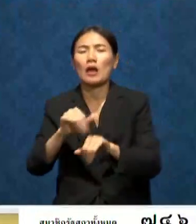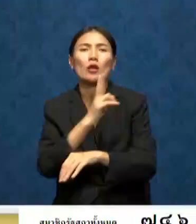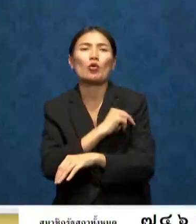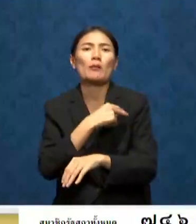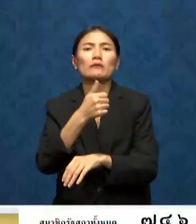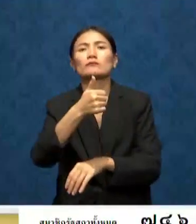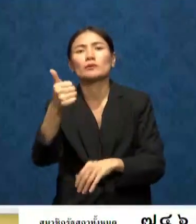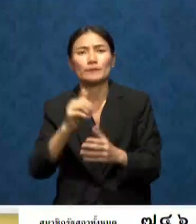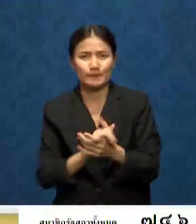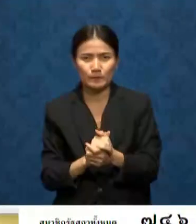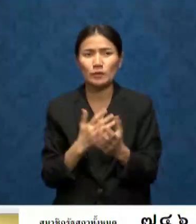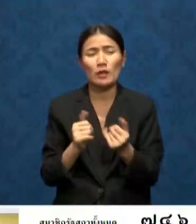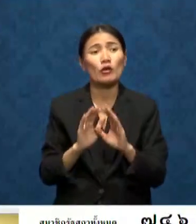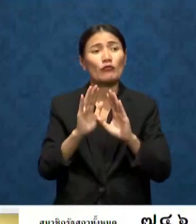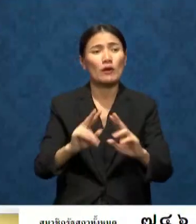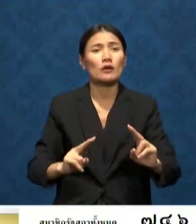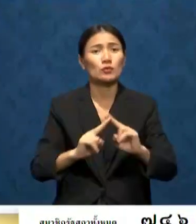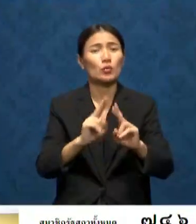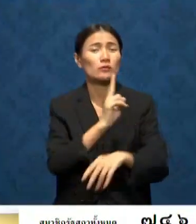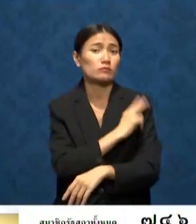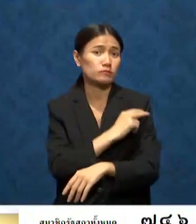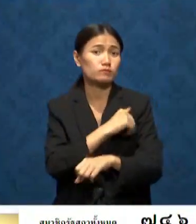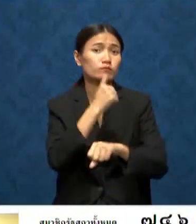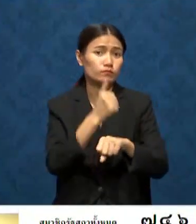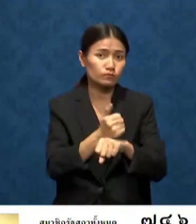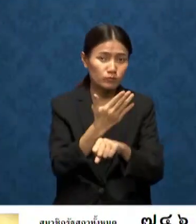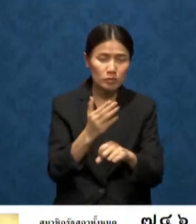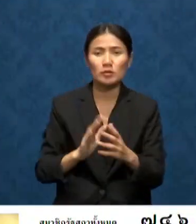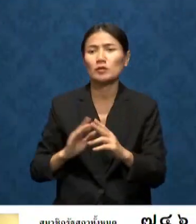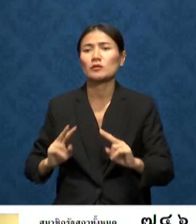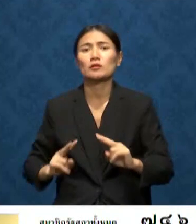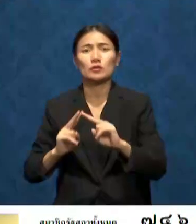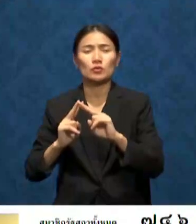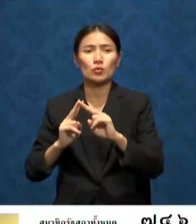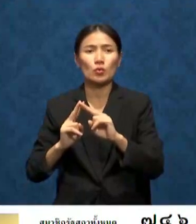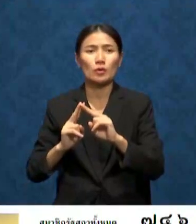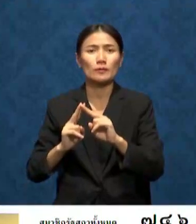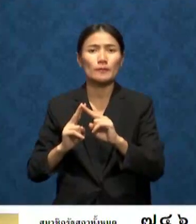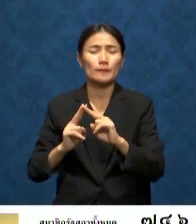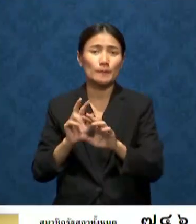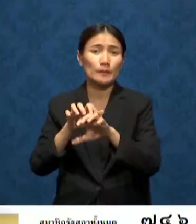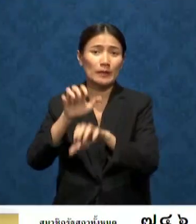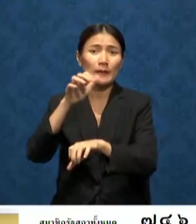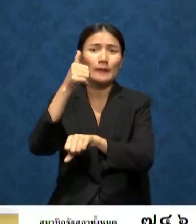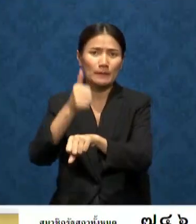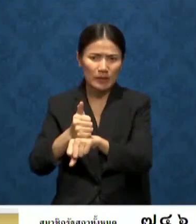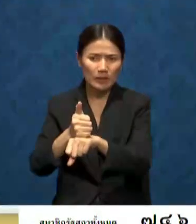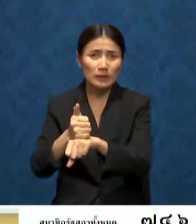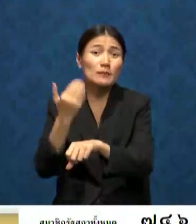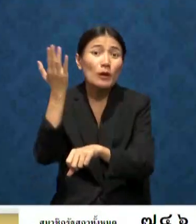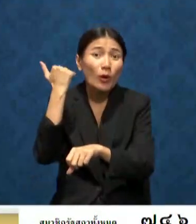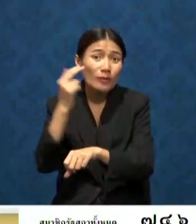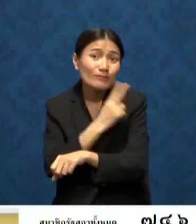วาการระสวงมหาธิทย์ซึ่งเป็นอดีตลบมุ HSารระสวงสาสุ superhero ว่าจะทบทวน